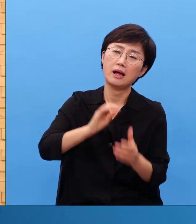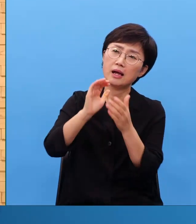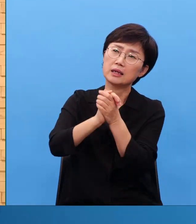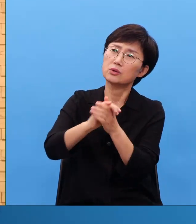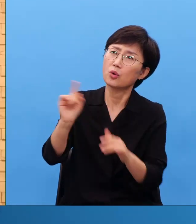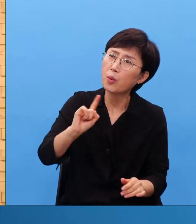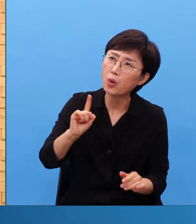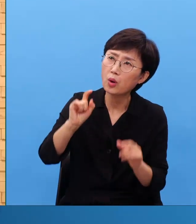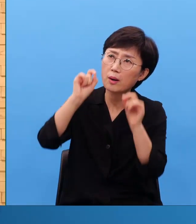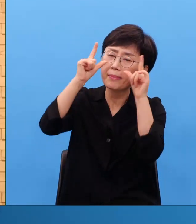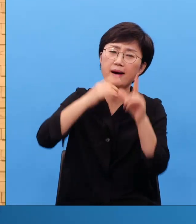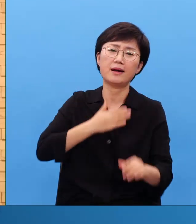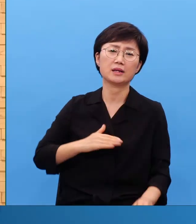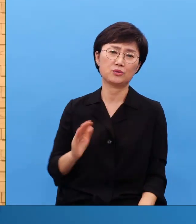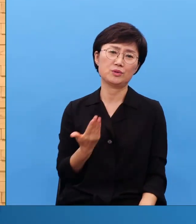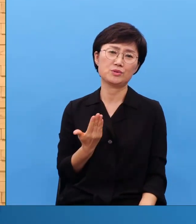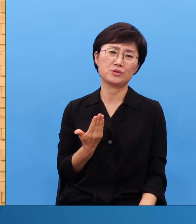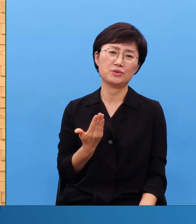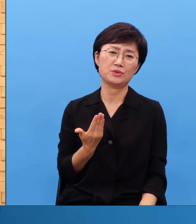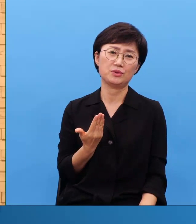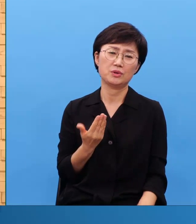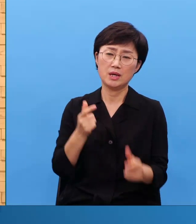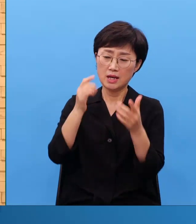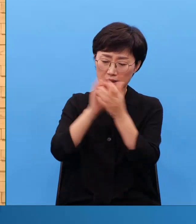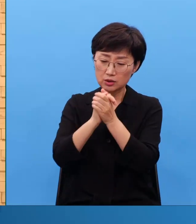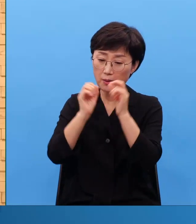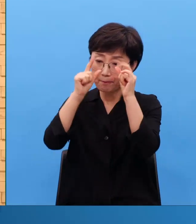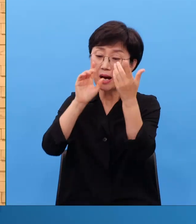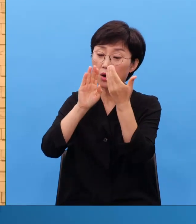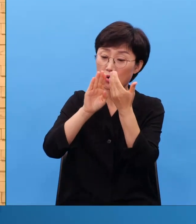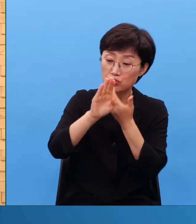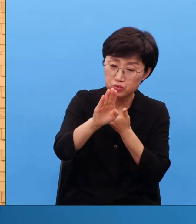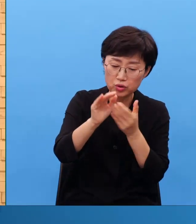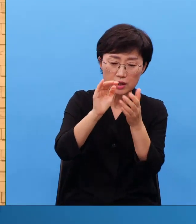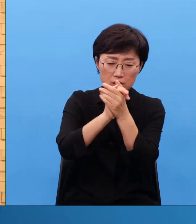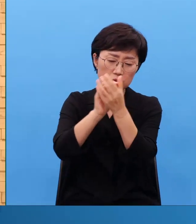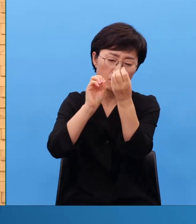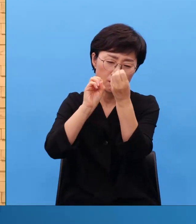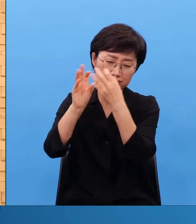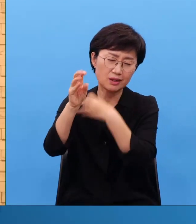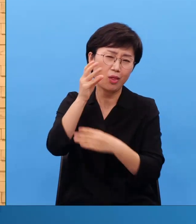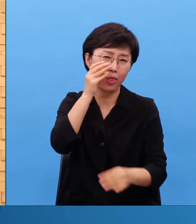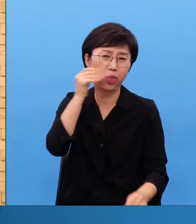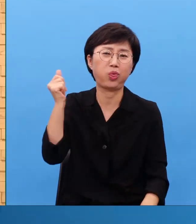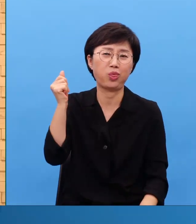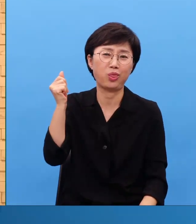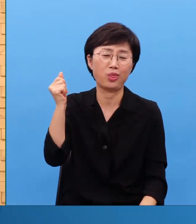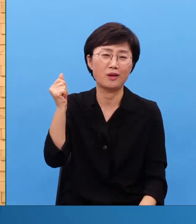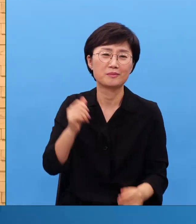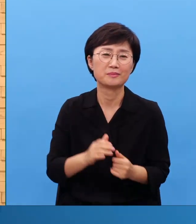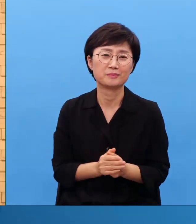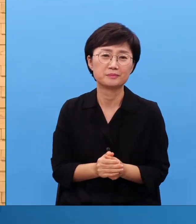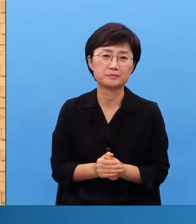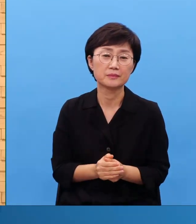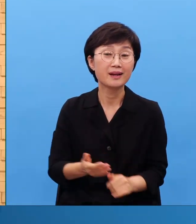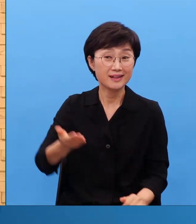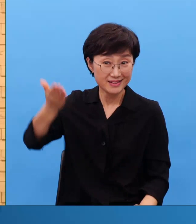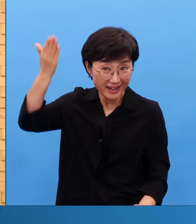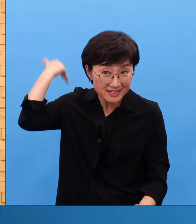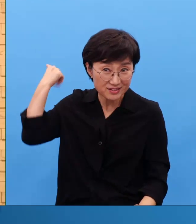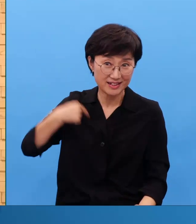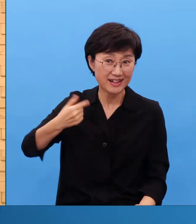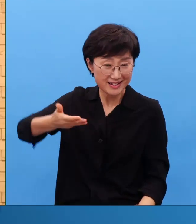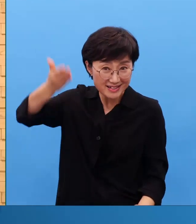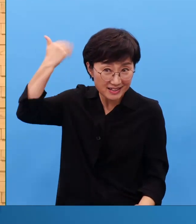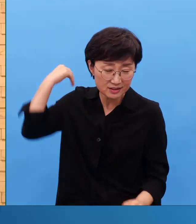prayer anew. 미안한데 그때부터 응답 왔어요. And I'm very sorry to say, but it was starting then that I started to receive answers. 전에는 설교 준비할 때요.